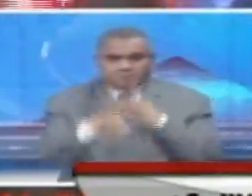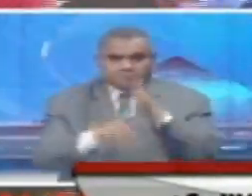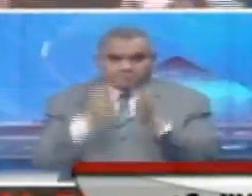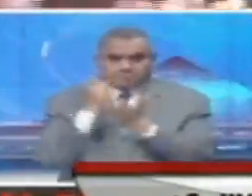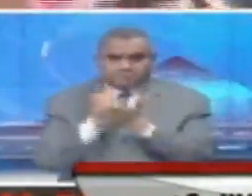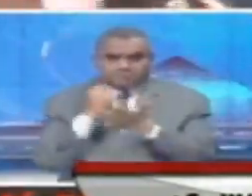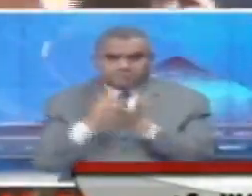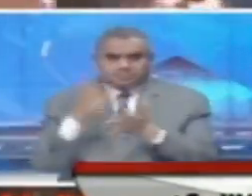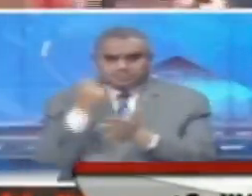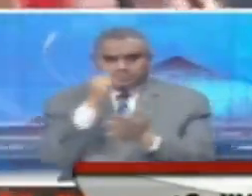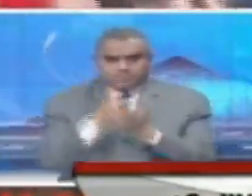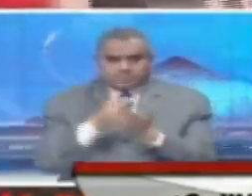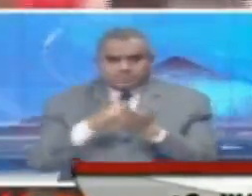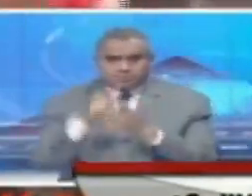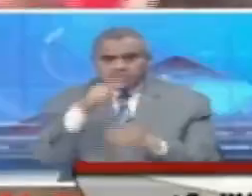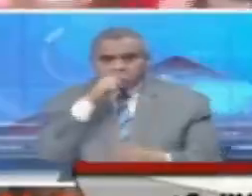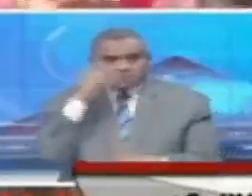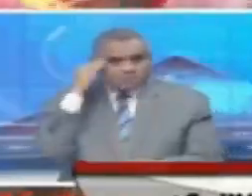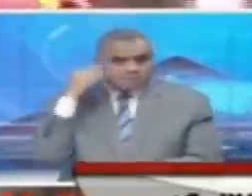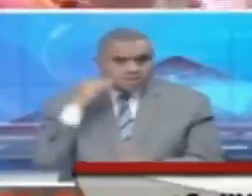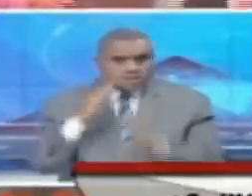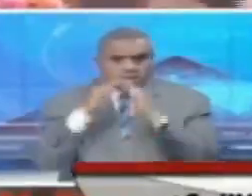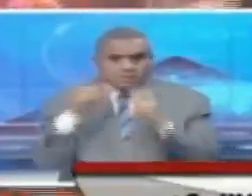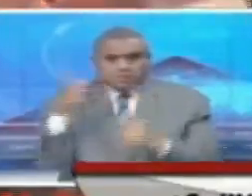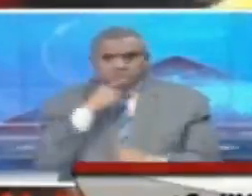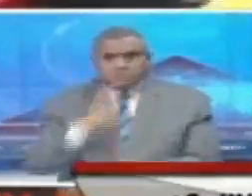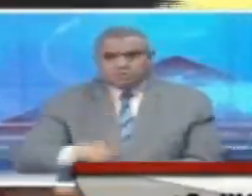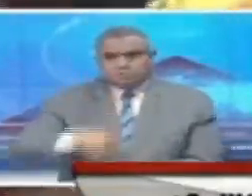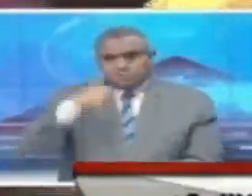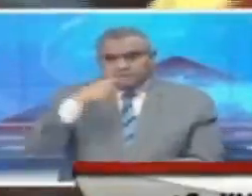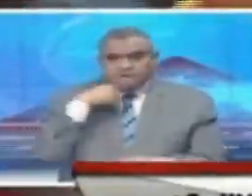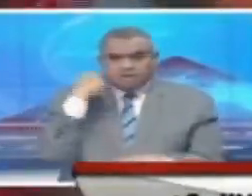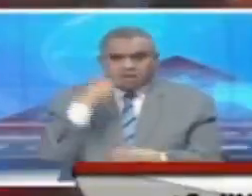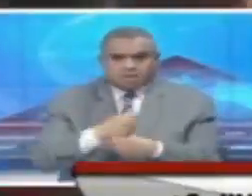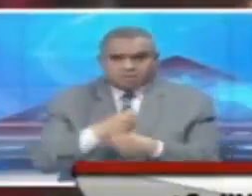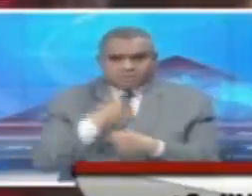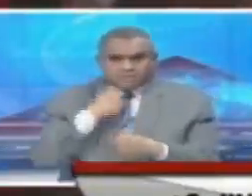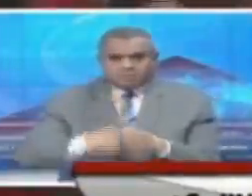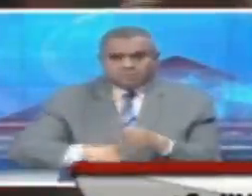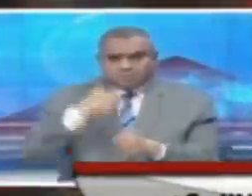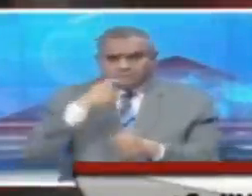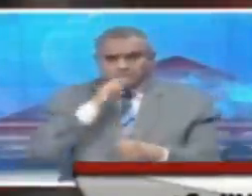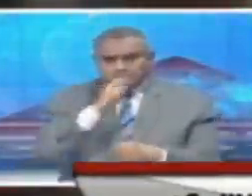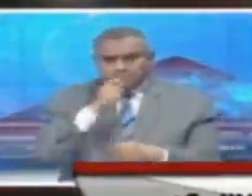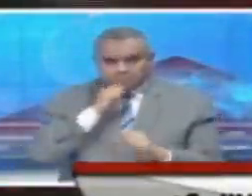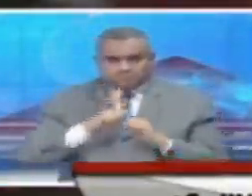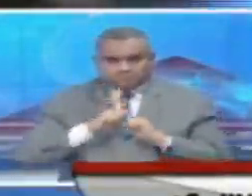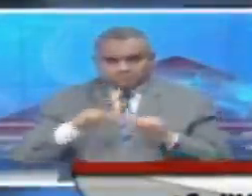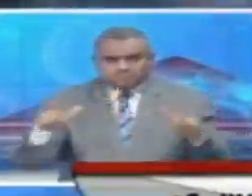يمكن أن نصف المرأة المصرية بأيقونة الثورة عظيمة مصر.